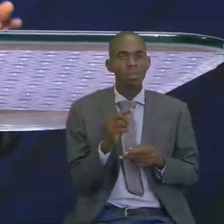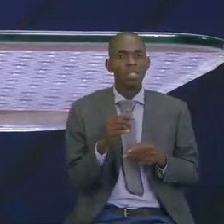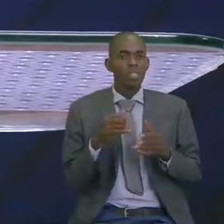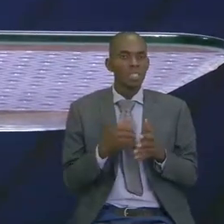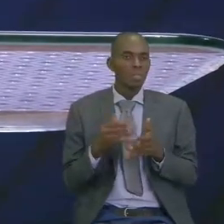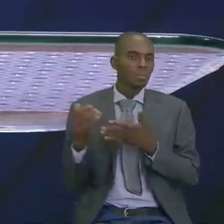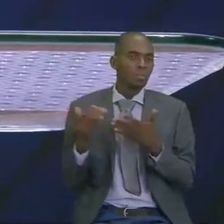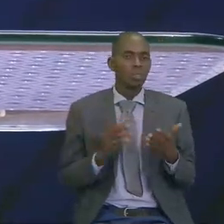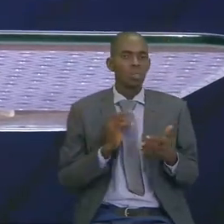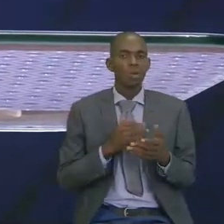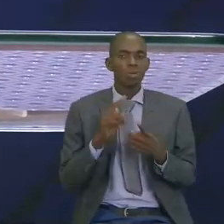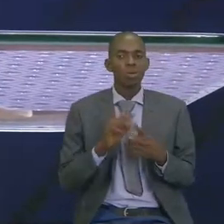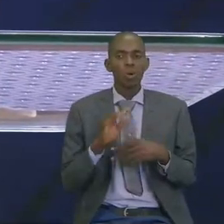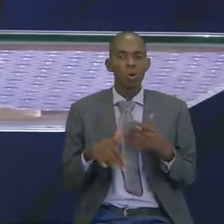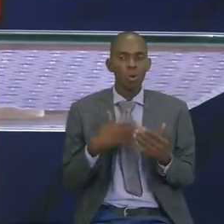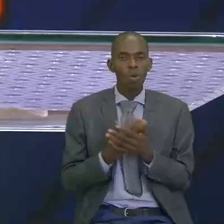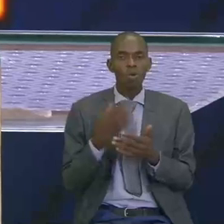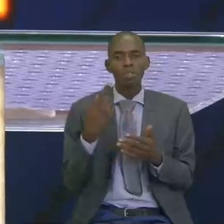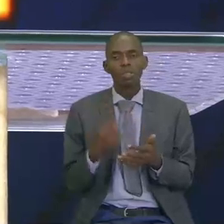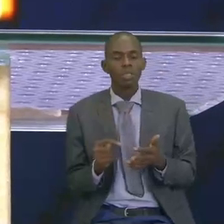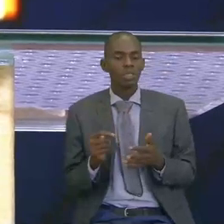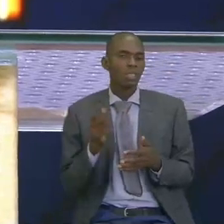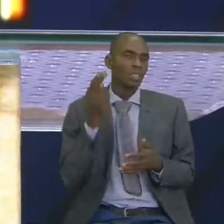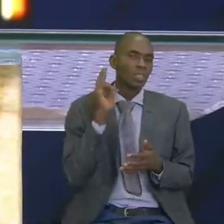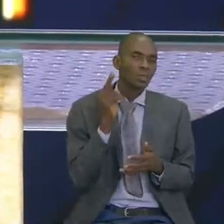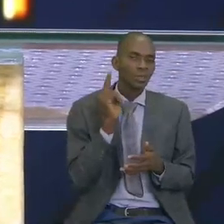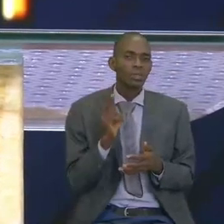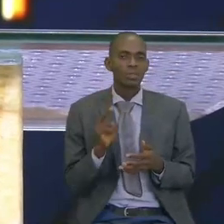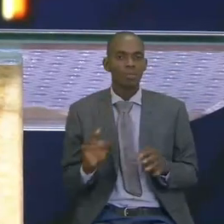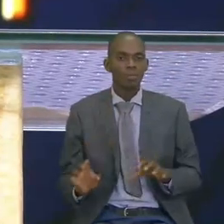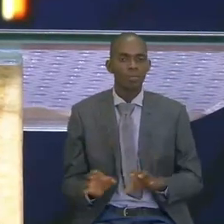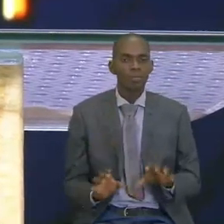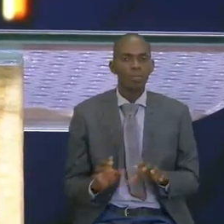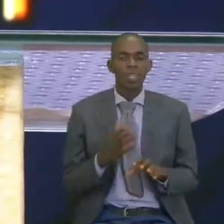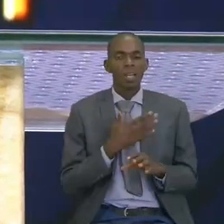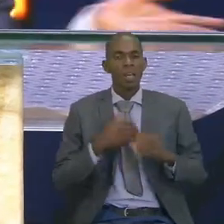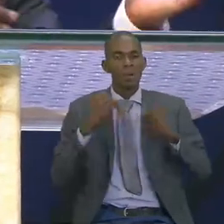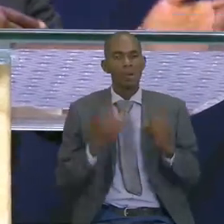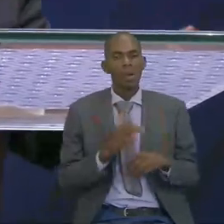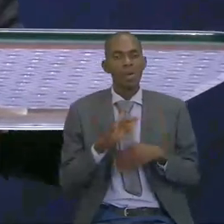Alors, toutes leurs histoires, toutes leurs activités, tout leur pouvoir, toute leur